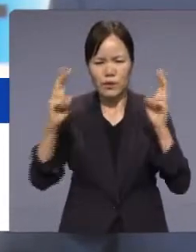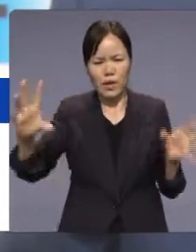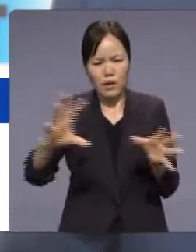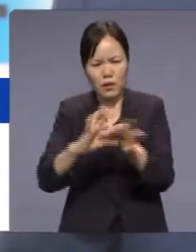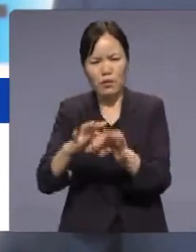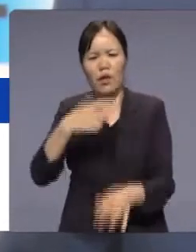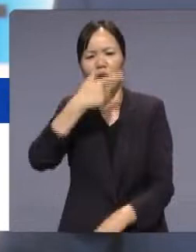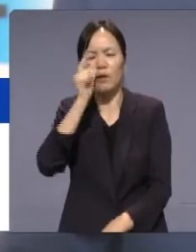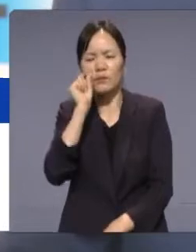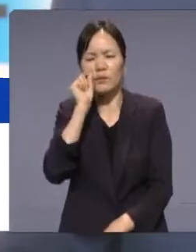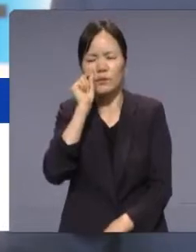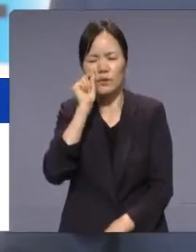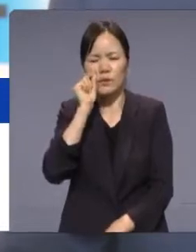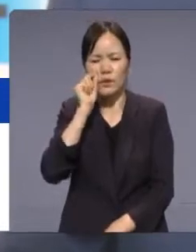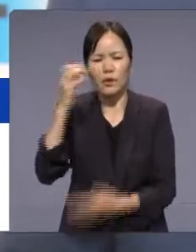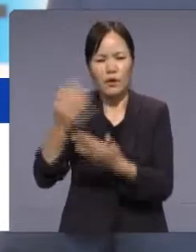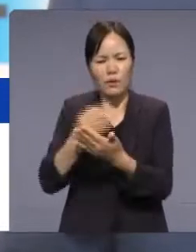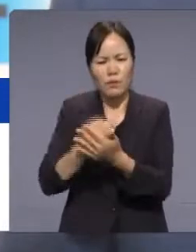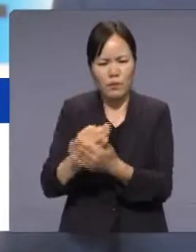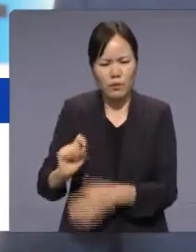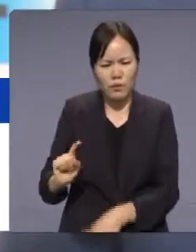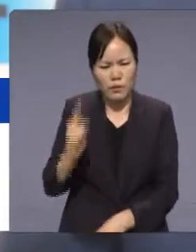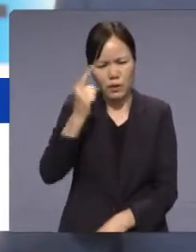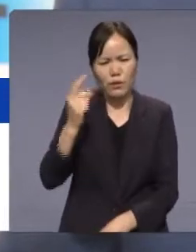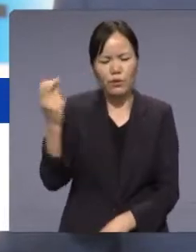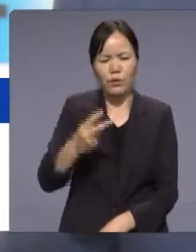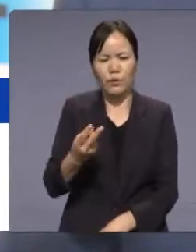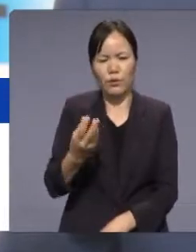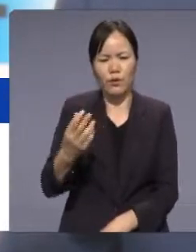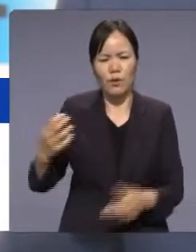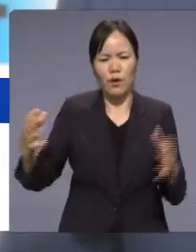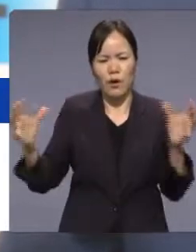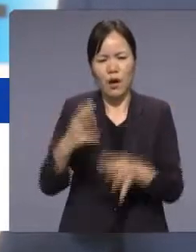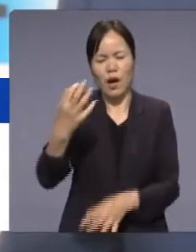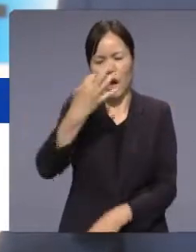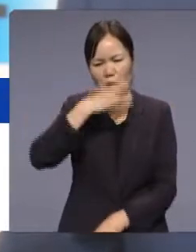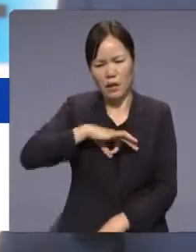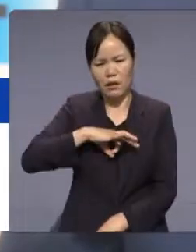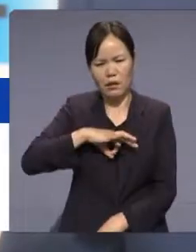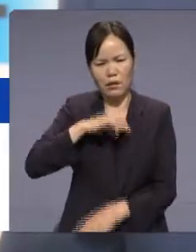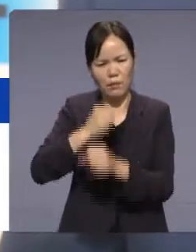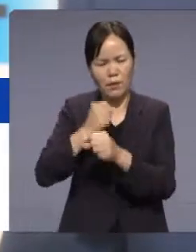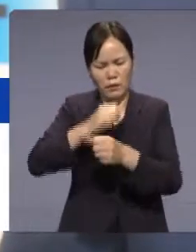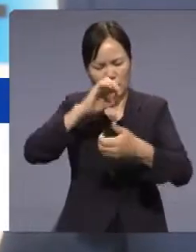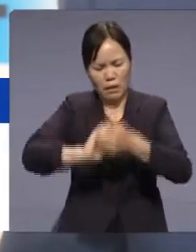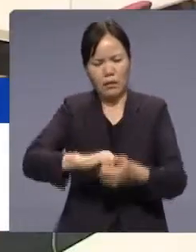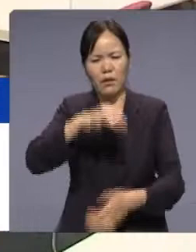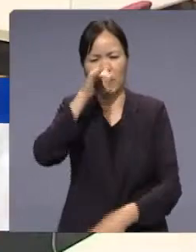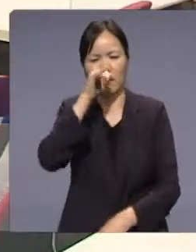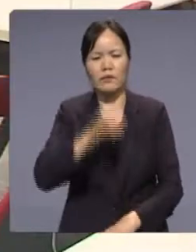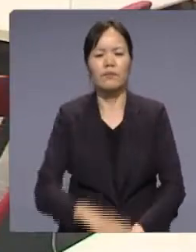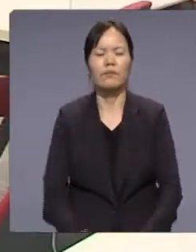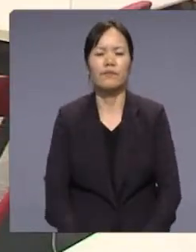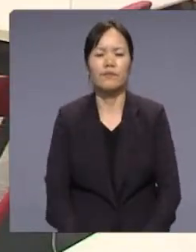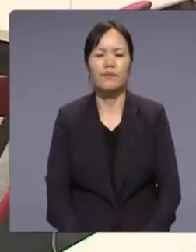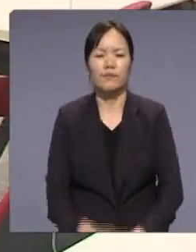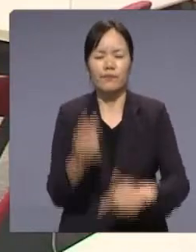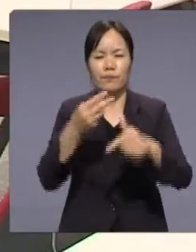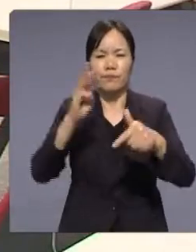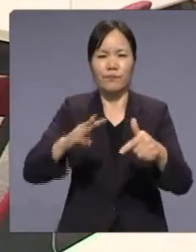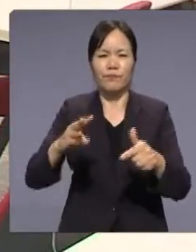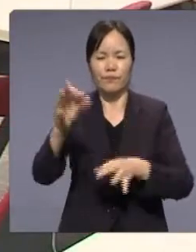연계가 부족한 상황으로 부가가치 제고 및 시너지 창출에 한계가 나타나고 있습니다.